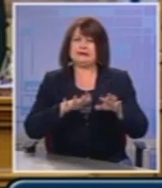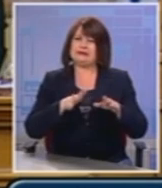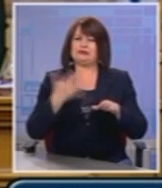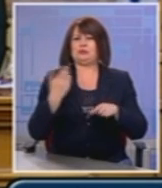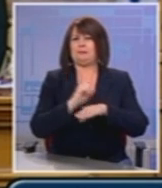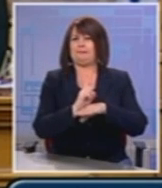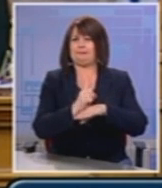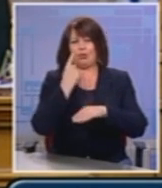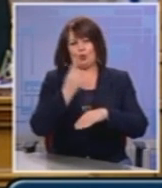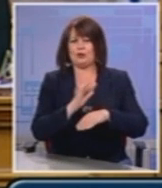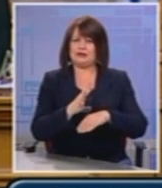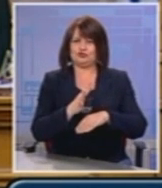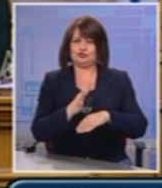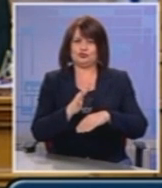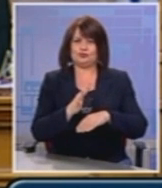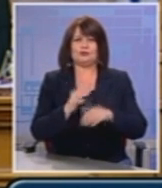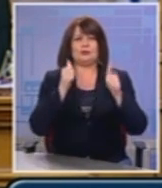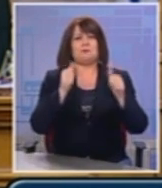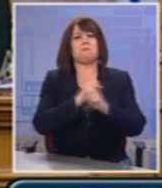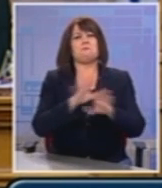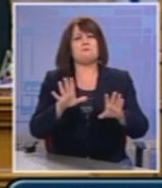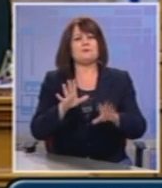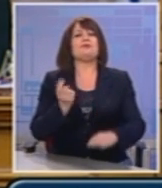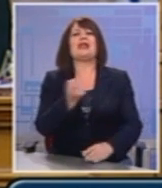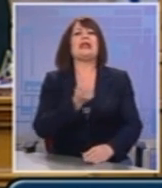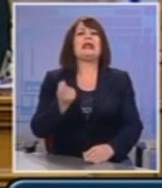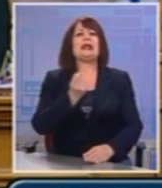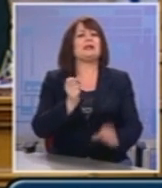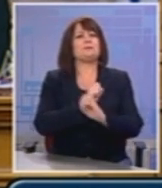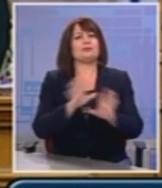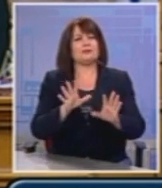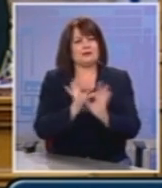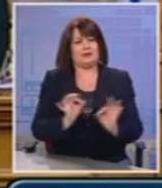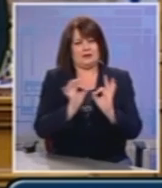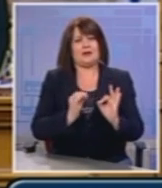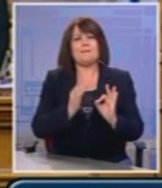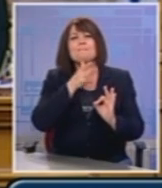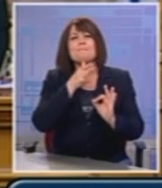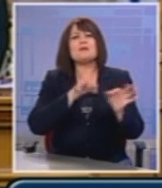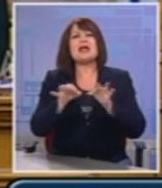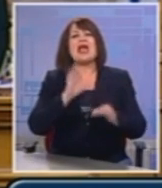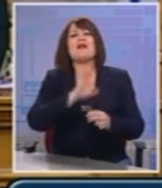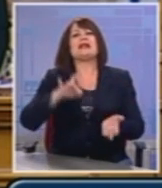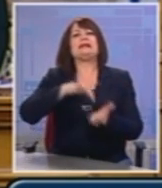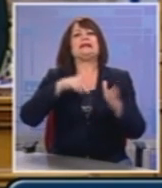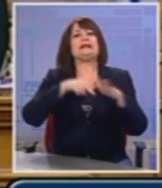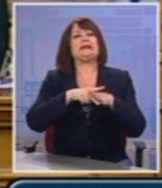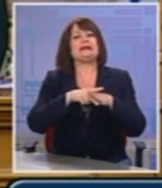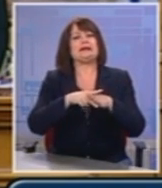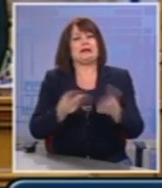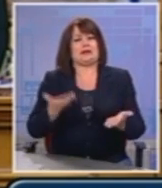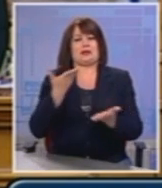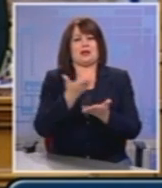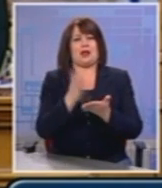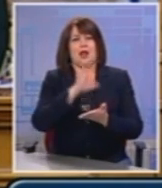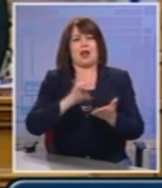μερικά λεπτά δημοσιεύθηκε μία είδηση ότι ετοιμάζεται ένα προσχέδιο από την εκτ και την ευρωπαϊκή